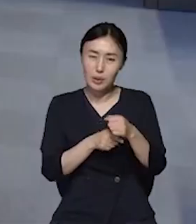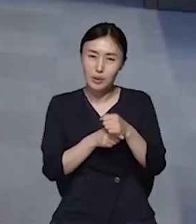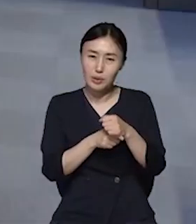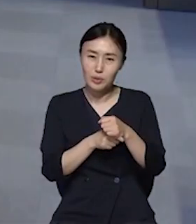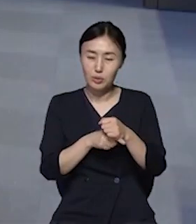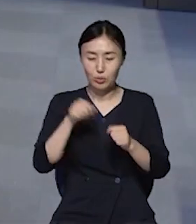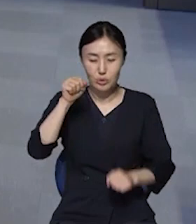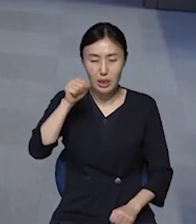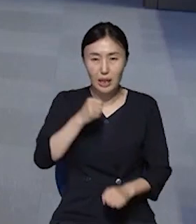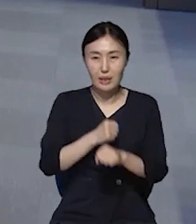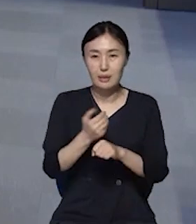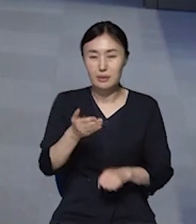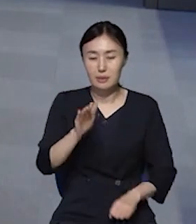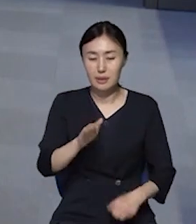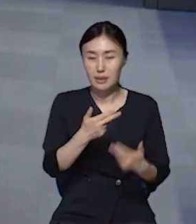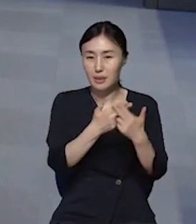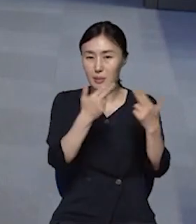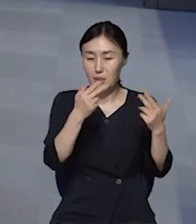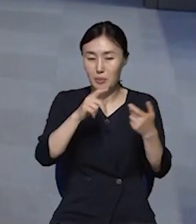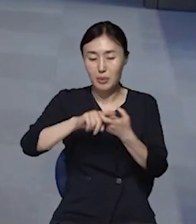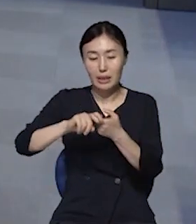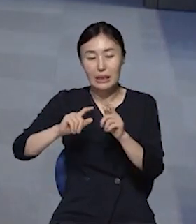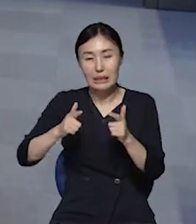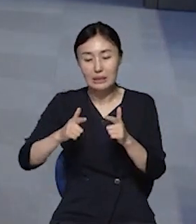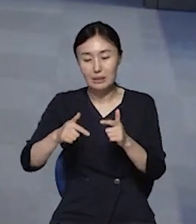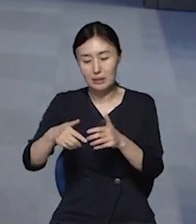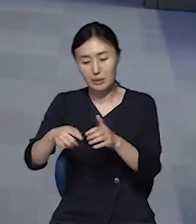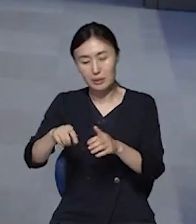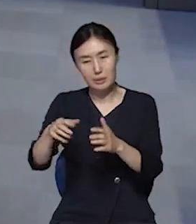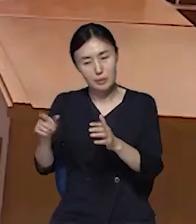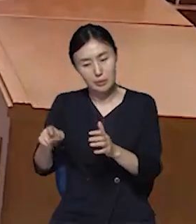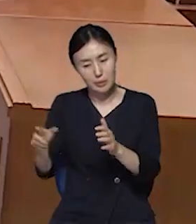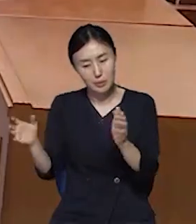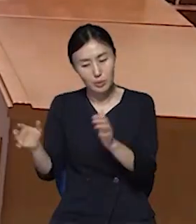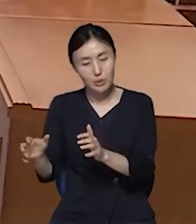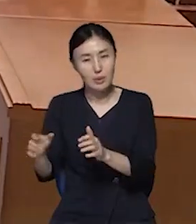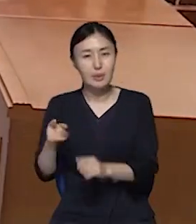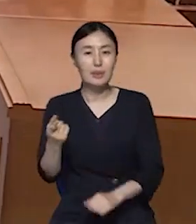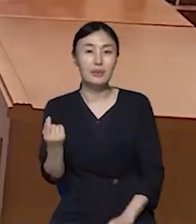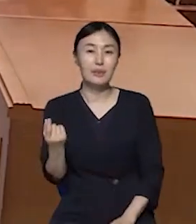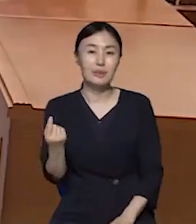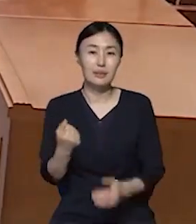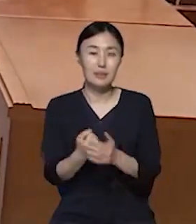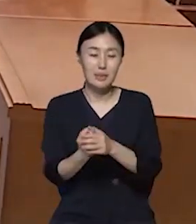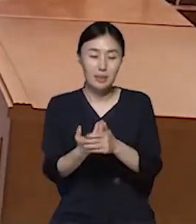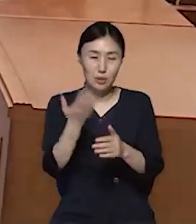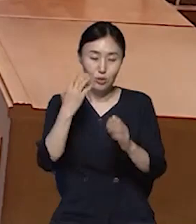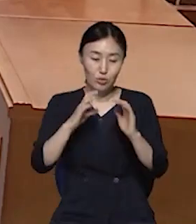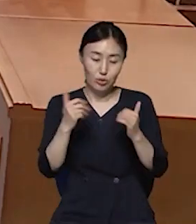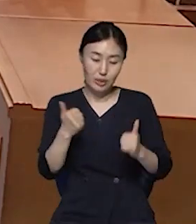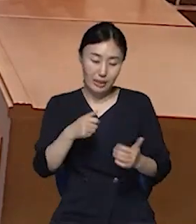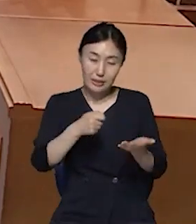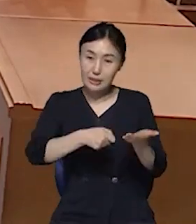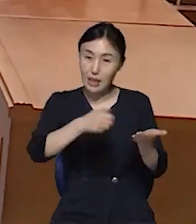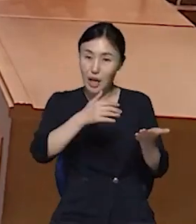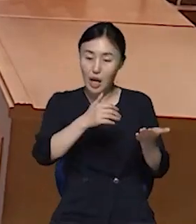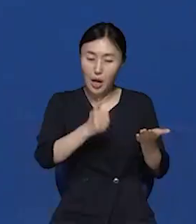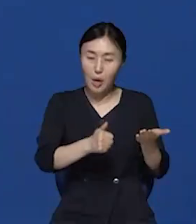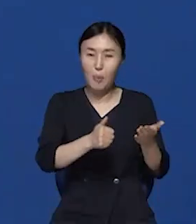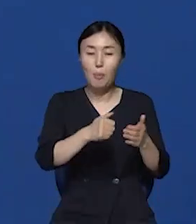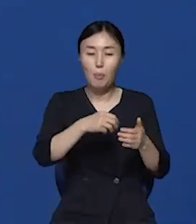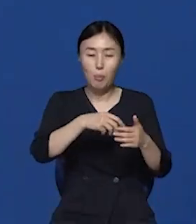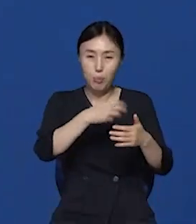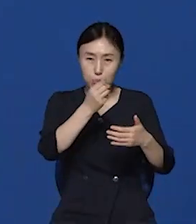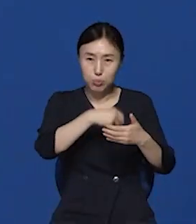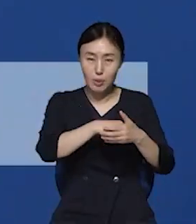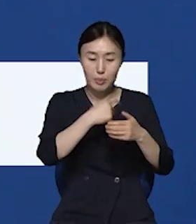있지만 당내 비명계와의 갈등은 확산하는 모양새입니다. 이런 가운데 전직 국회의장 등이 포함된 민주당